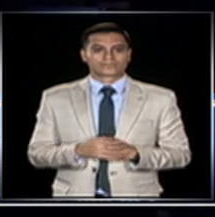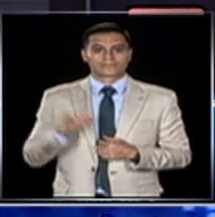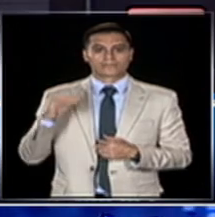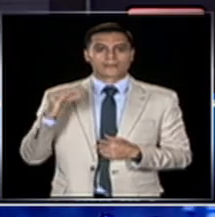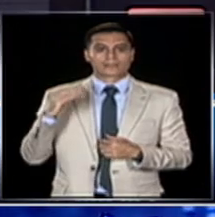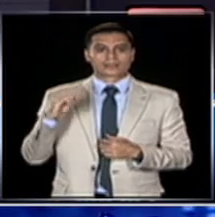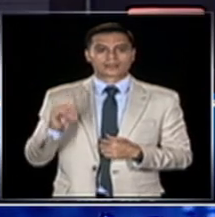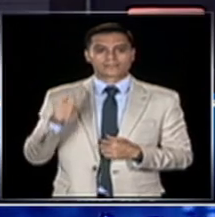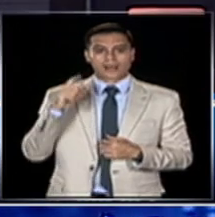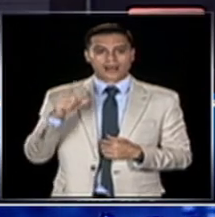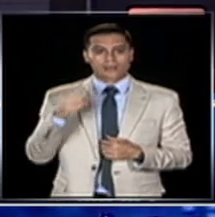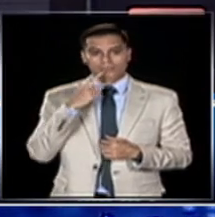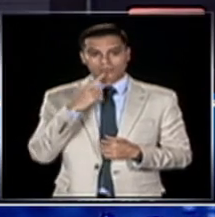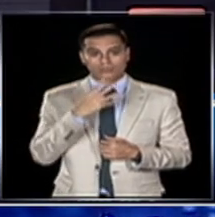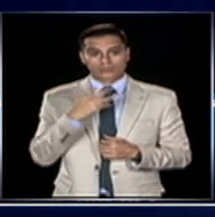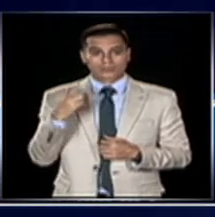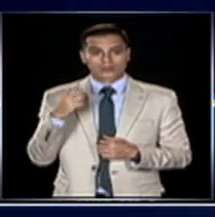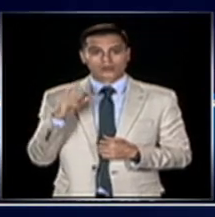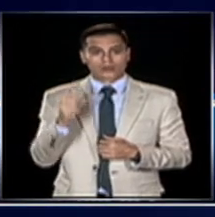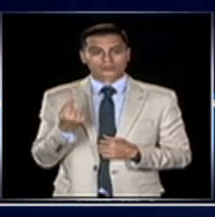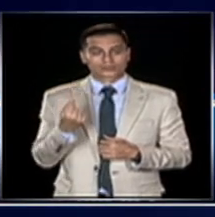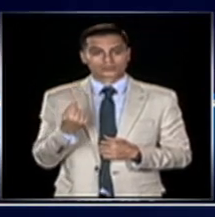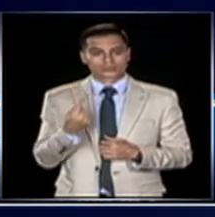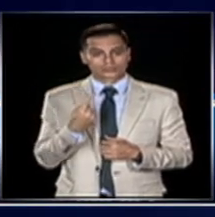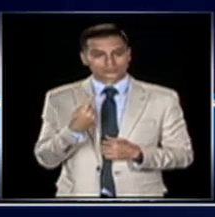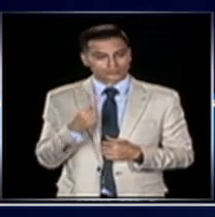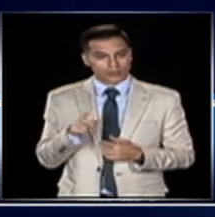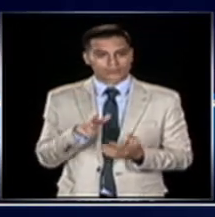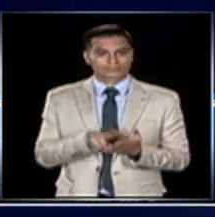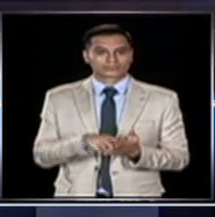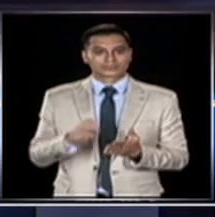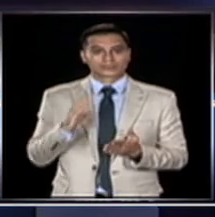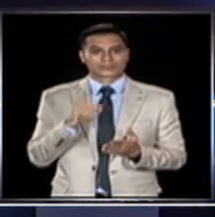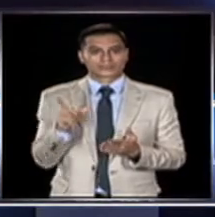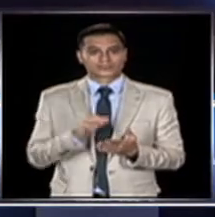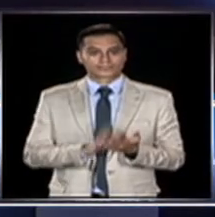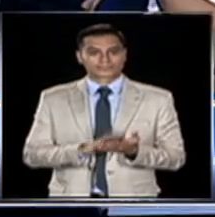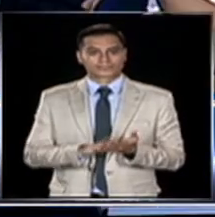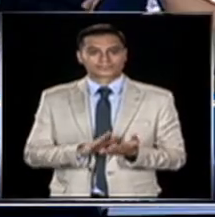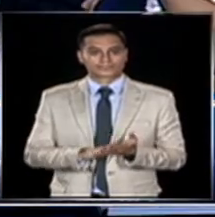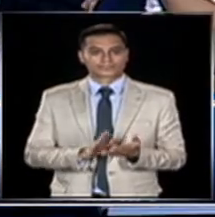محمد جمال، 415. 415 طبعا إجابة صحيحة.